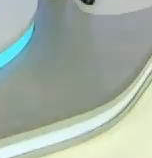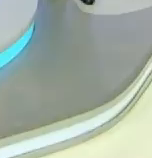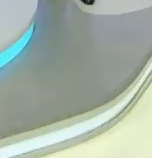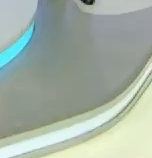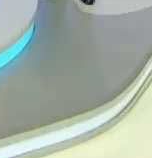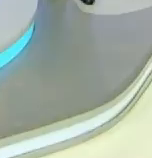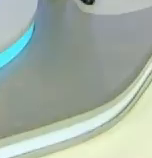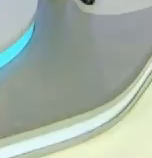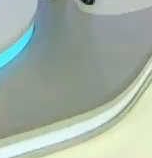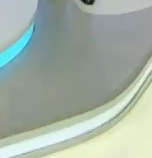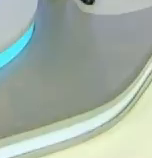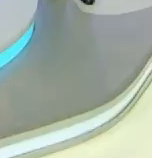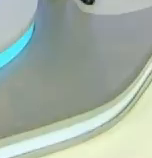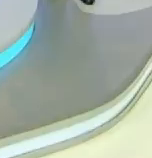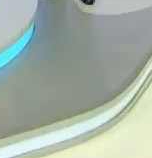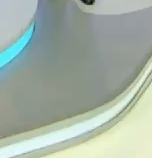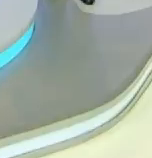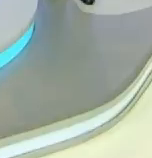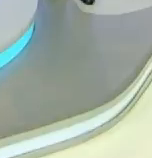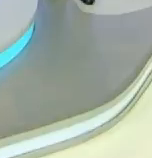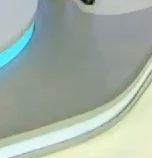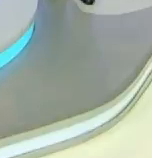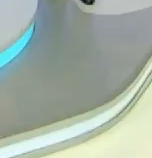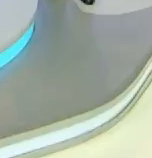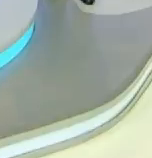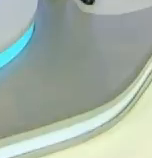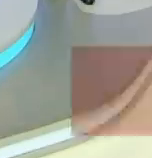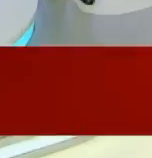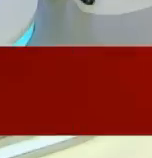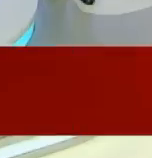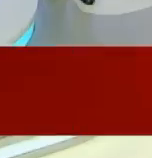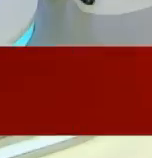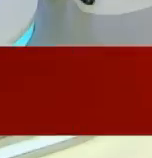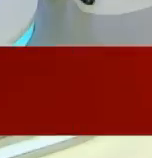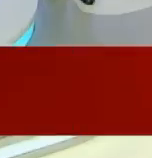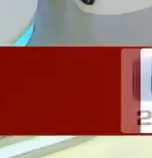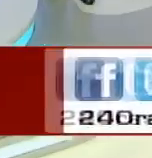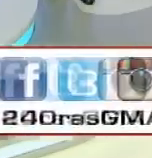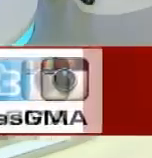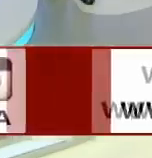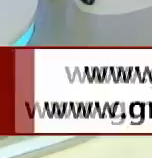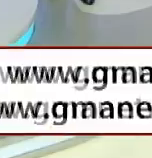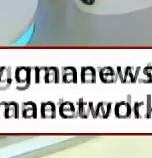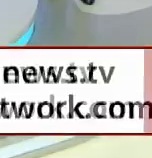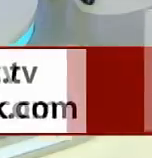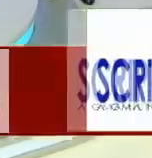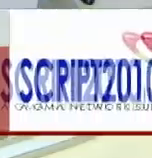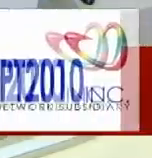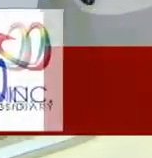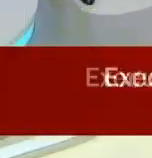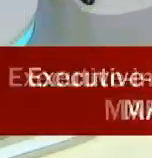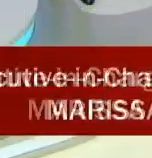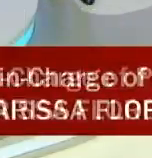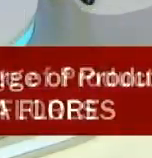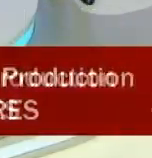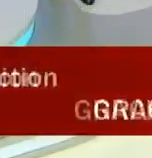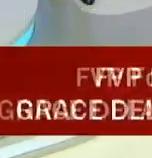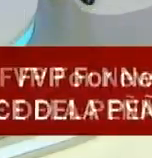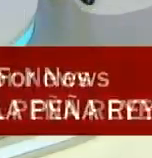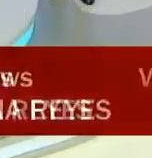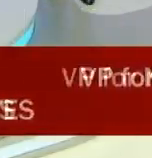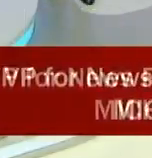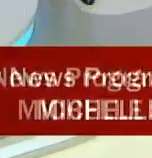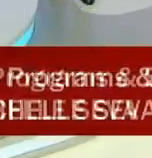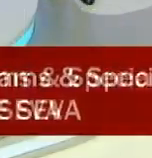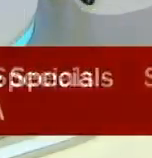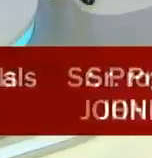kanina. Yes. Salamat sa'yo, Iya. At yan ang mga balita ngayong Lunes. Ako po si Mel Tianco. Ako po si Vicky Morales. Ako